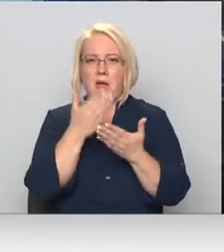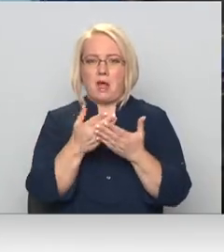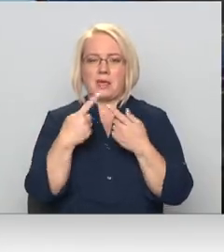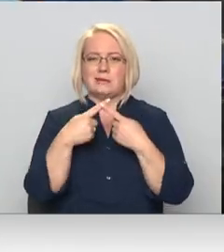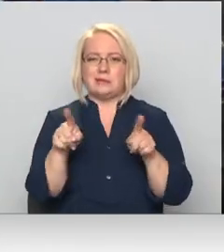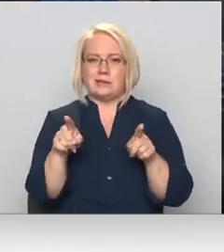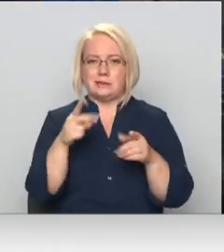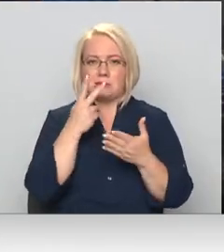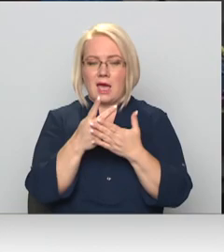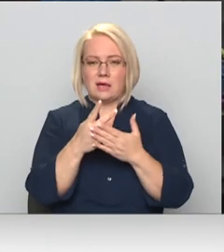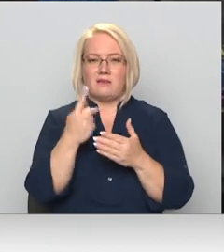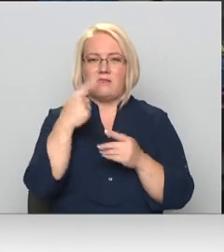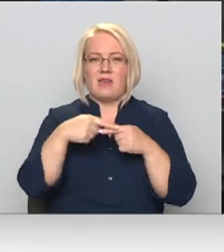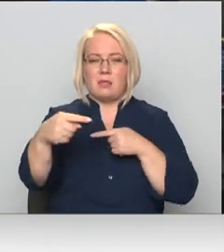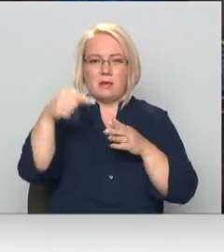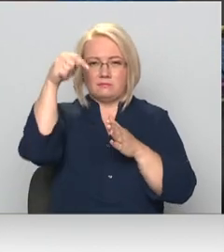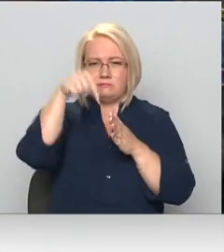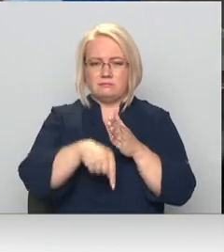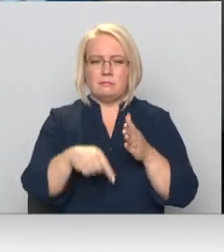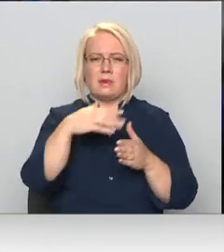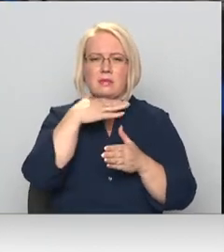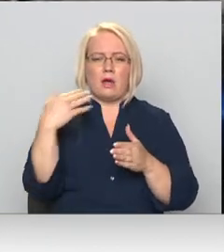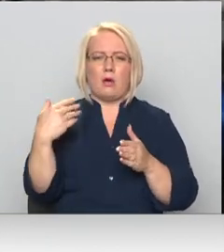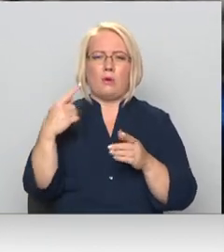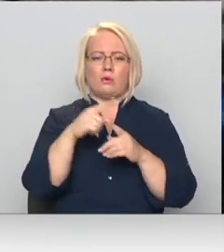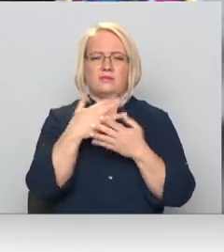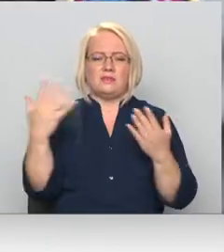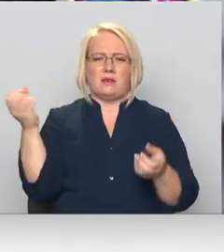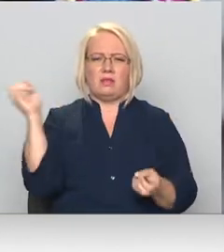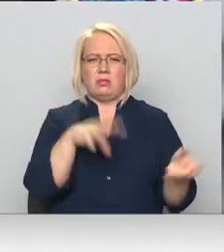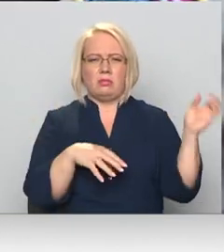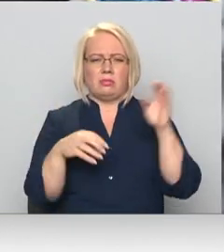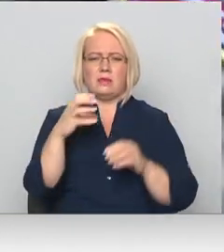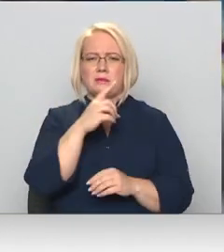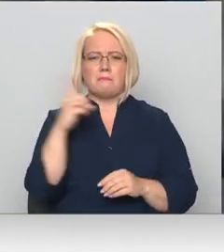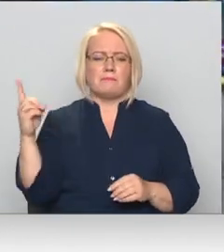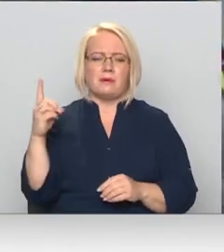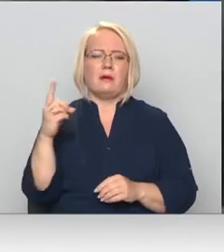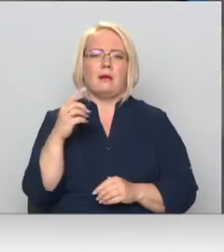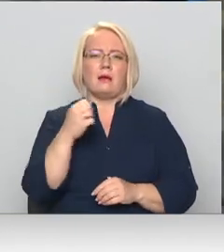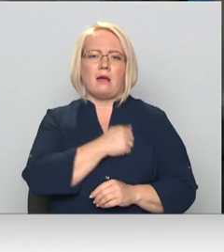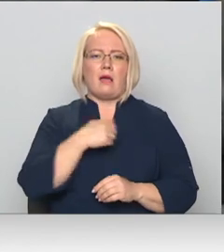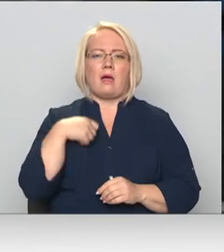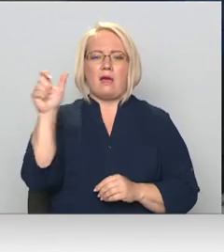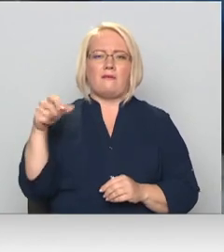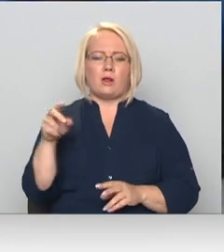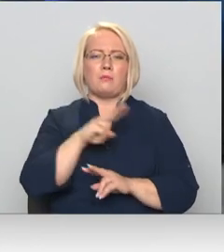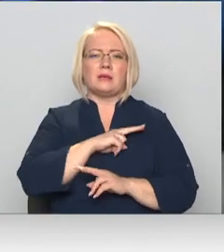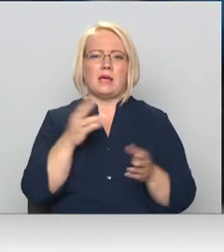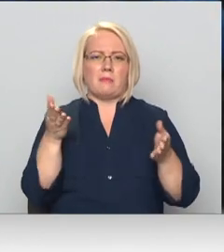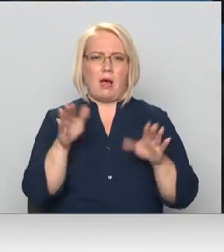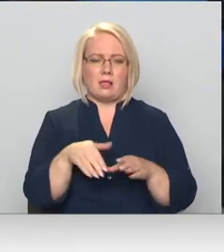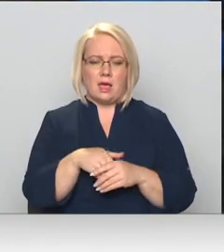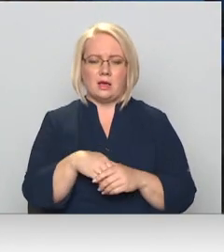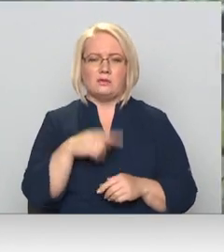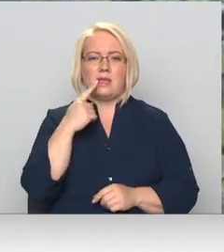aina. Vairāk nekā metru dziļumā atrastas daudzu krustu šķēršu samestu padomju karavīru mirstīgās atliekas. Sarkanajā armijā bija viena